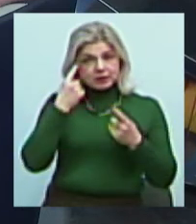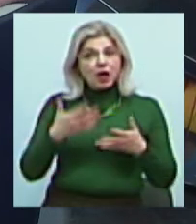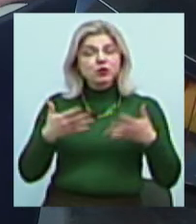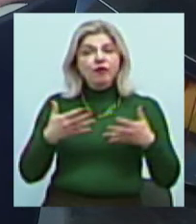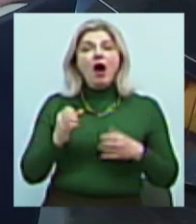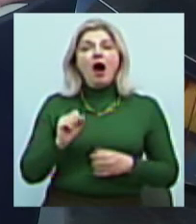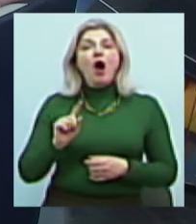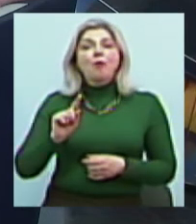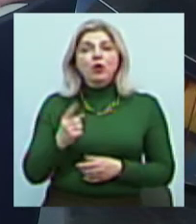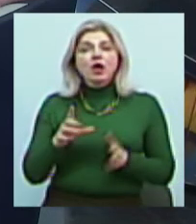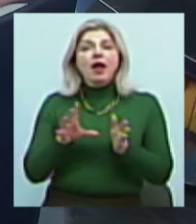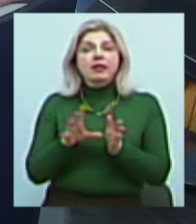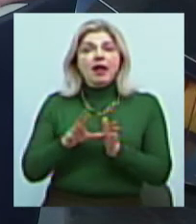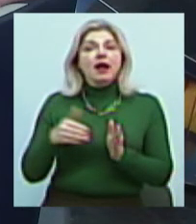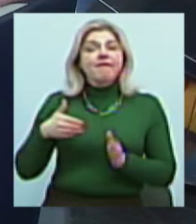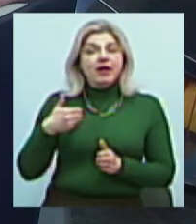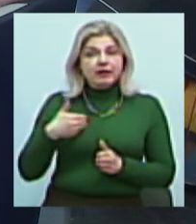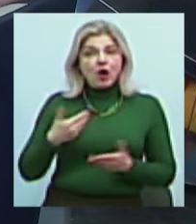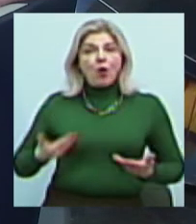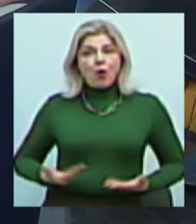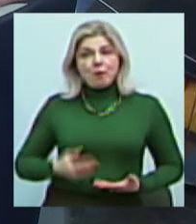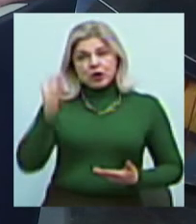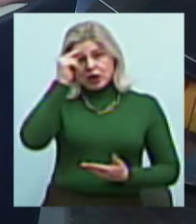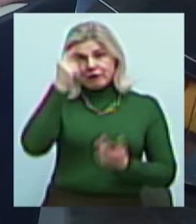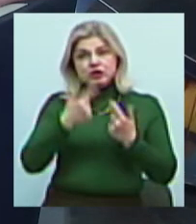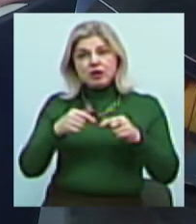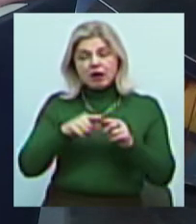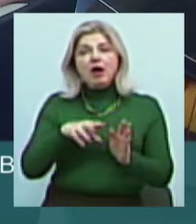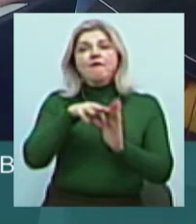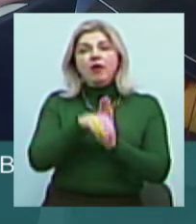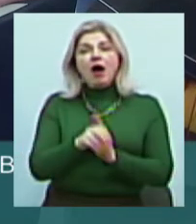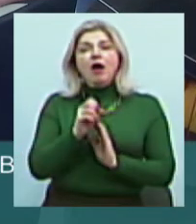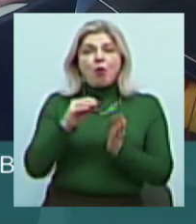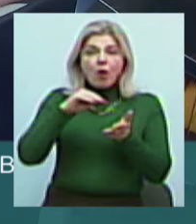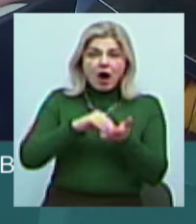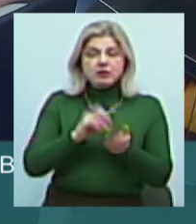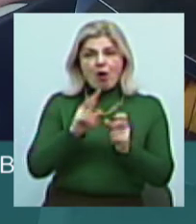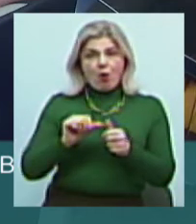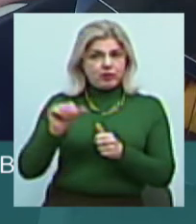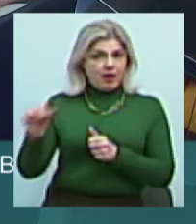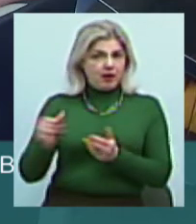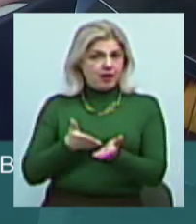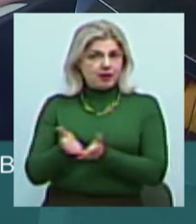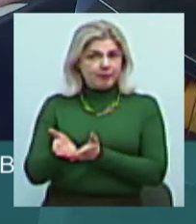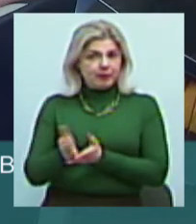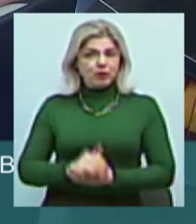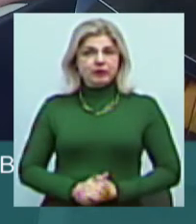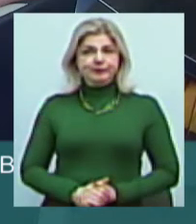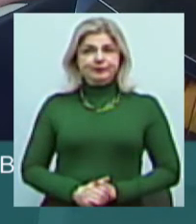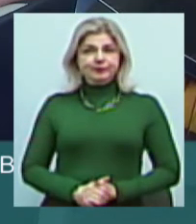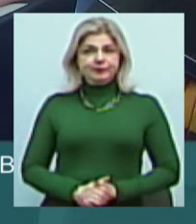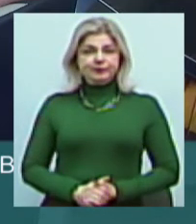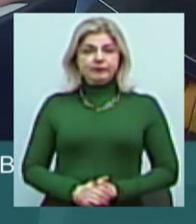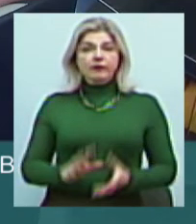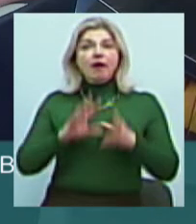чому енергоефективність комунальних навчальних закладів вказана як окремий напрямок? Ну, взагалі,